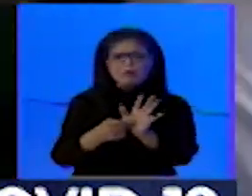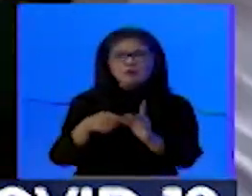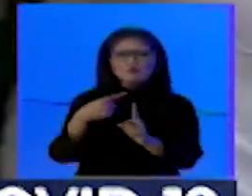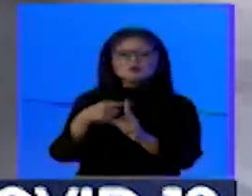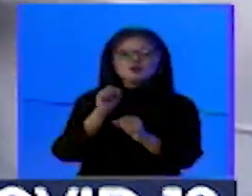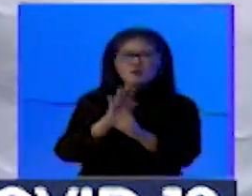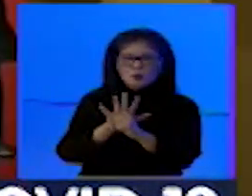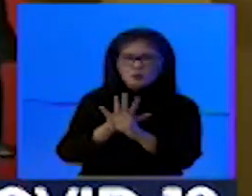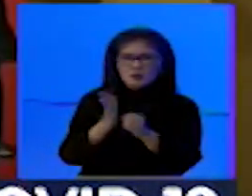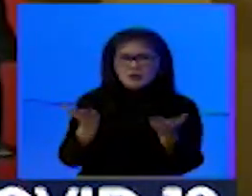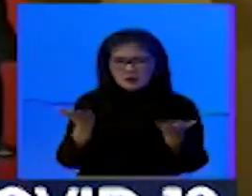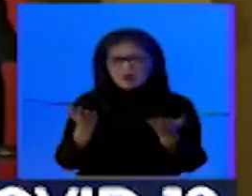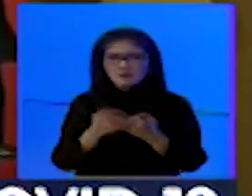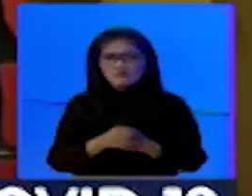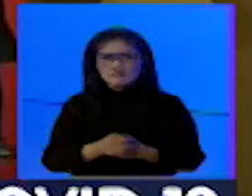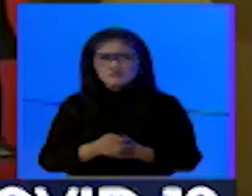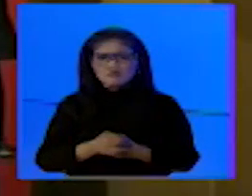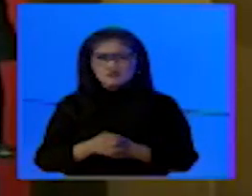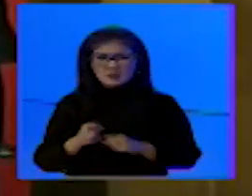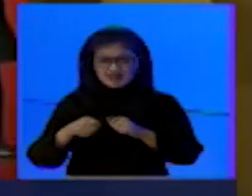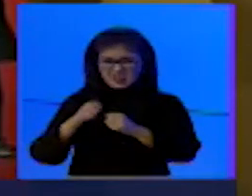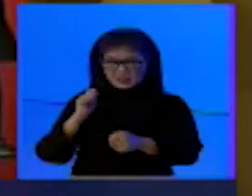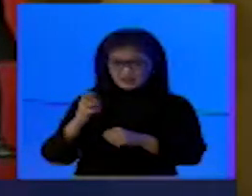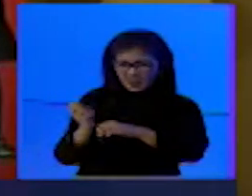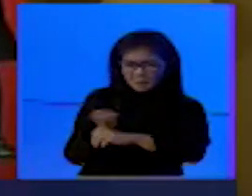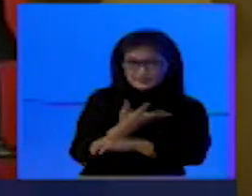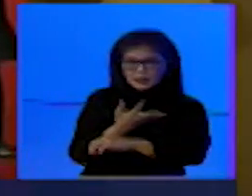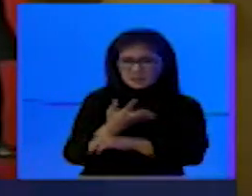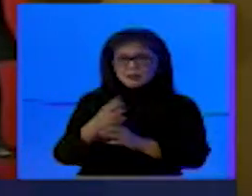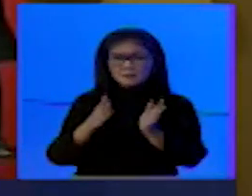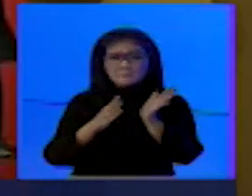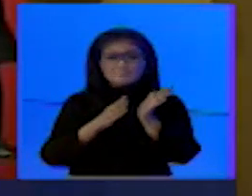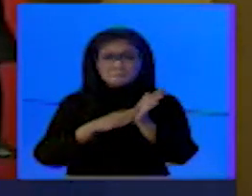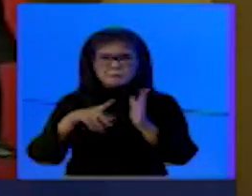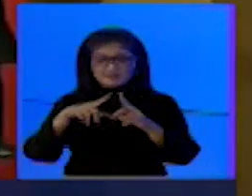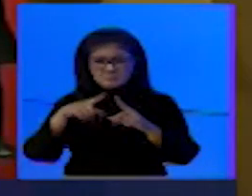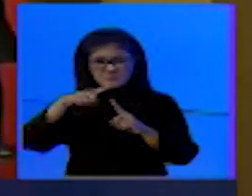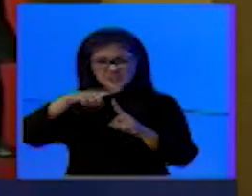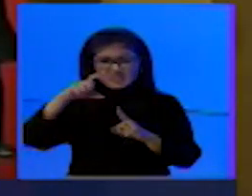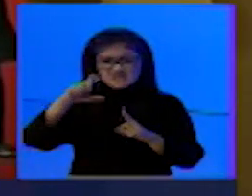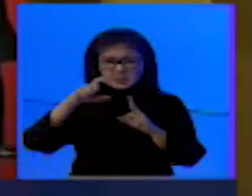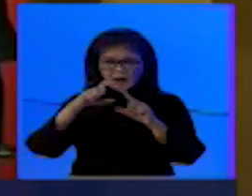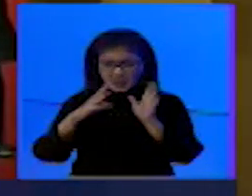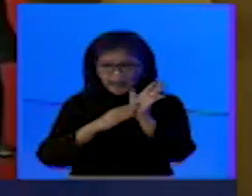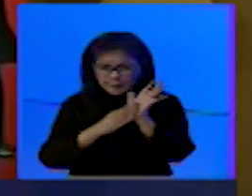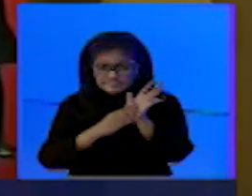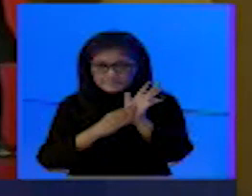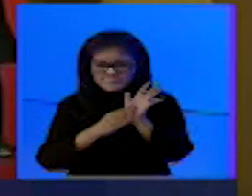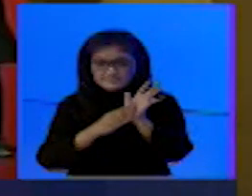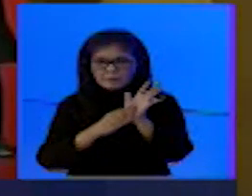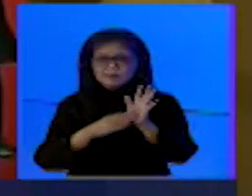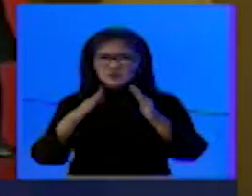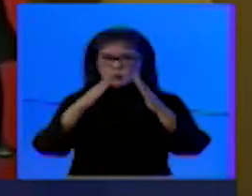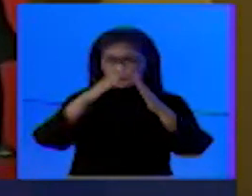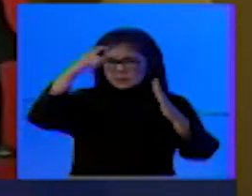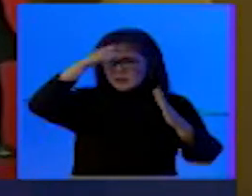positif COVID-19. Hasil tes cepat molekuler atau TCM yang ada di Rumah Sakit